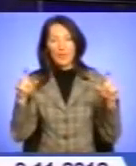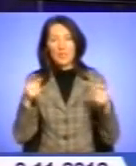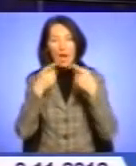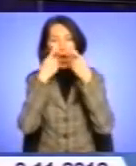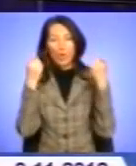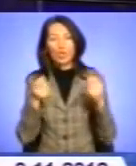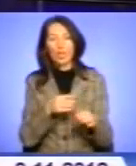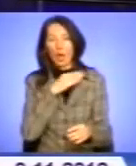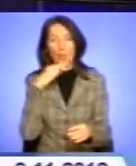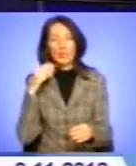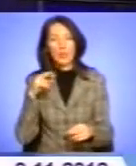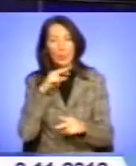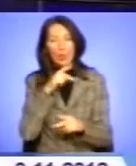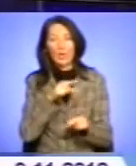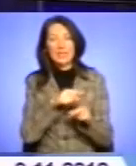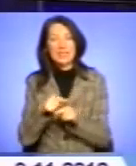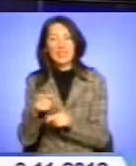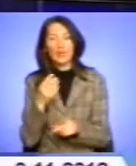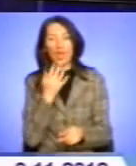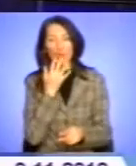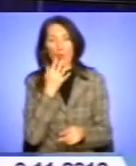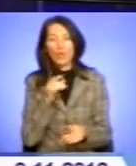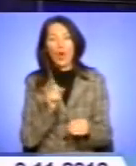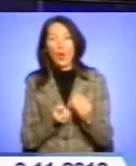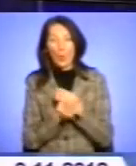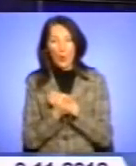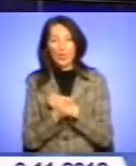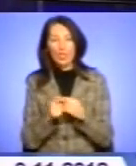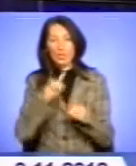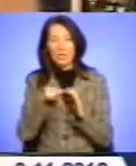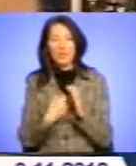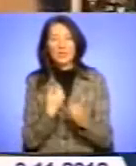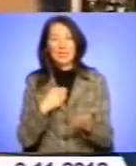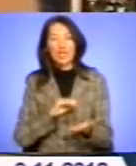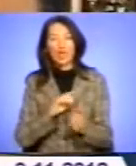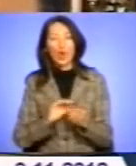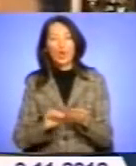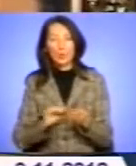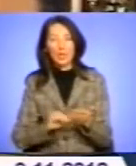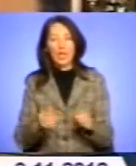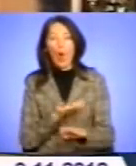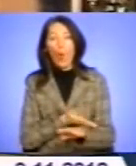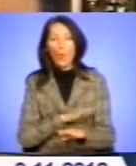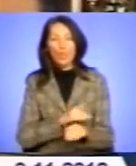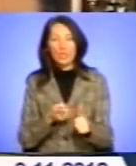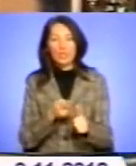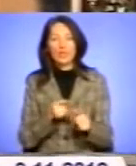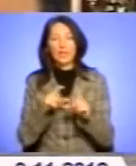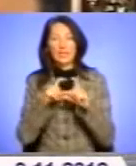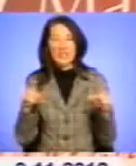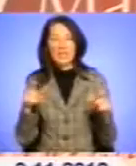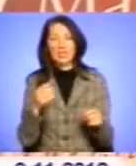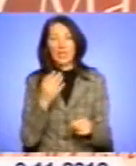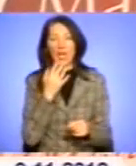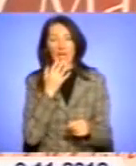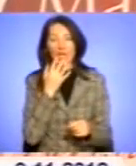безліч помилок і слів іншомовного походження? Дізнавалися наші кореспонденти. У Польщі називати заклади іншомовними